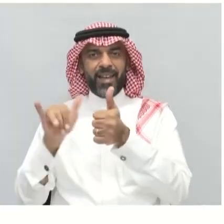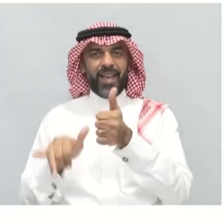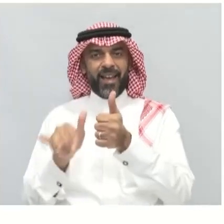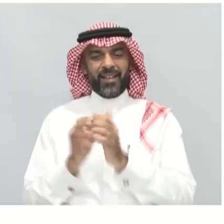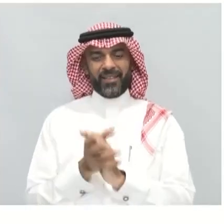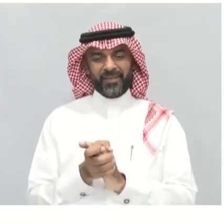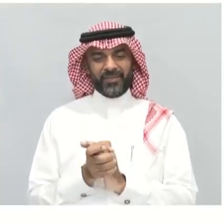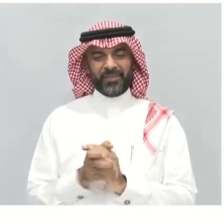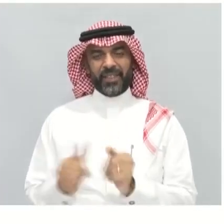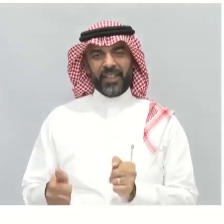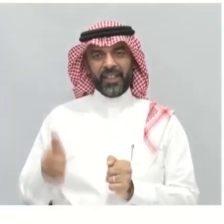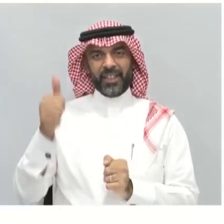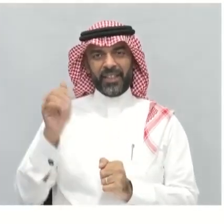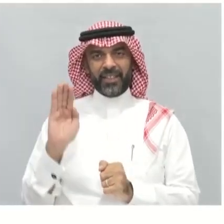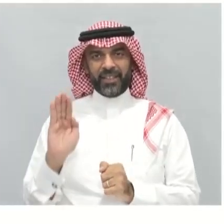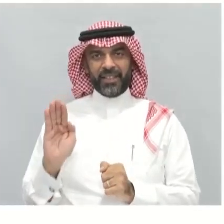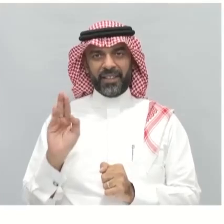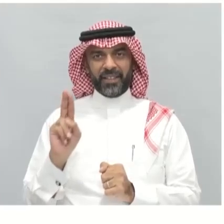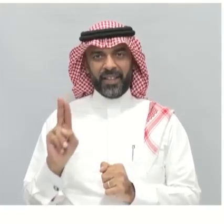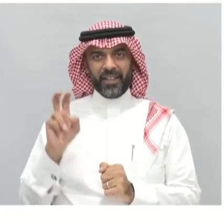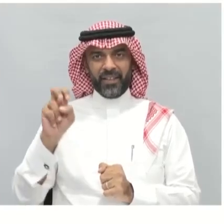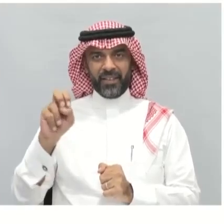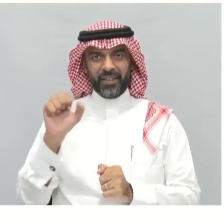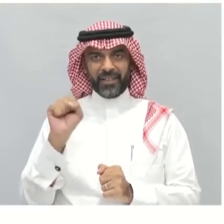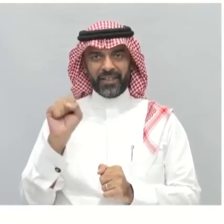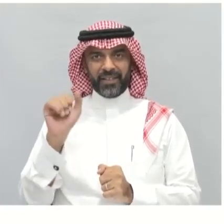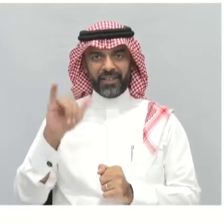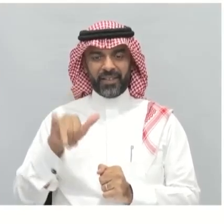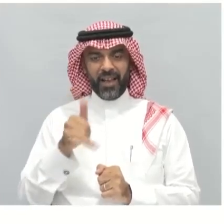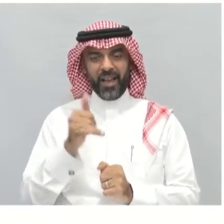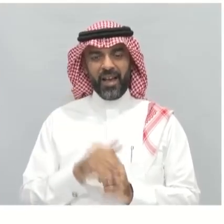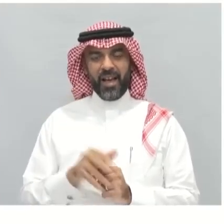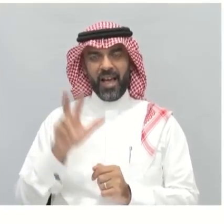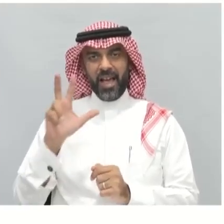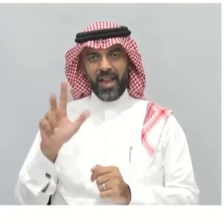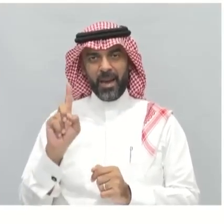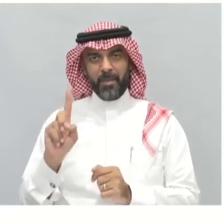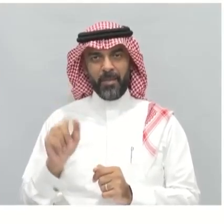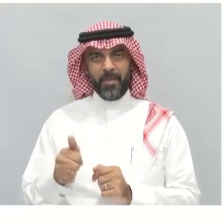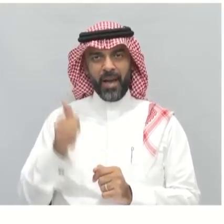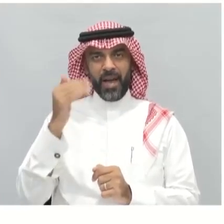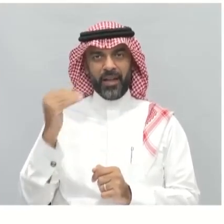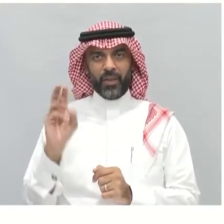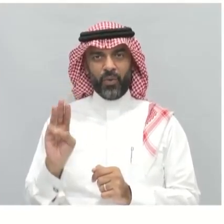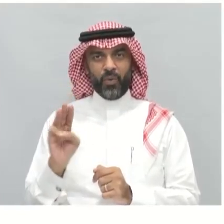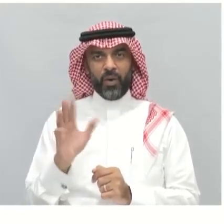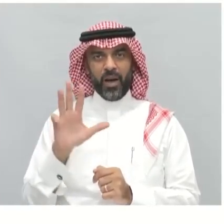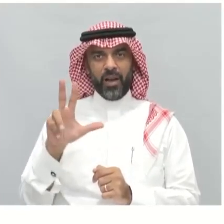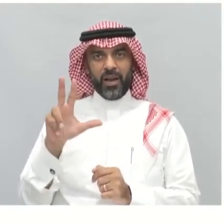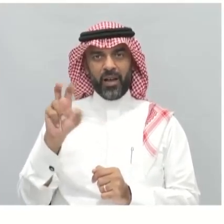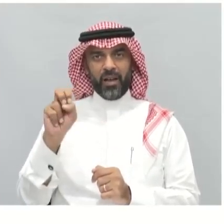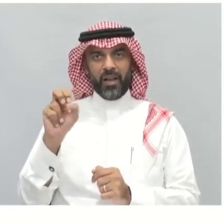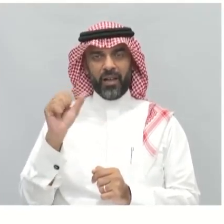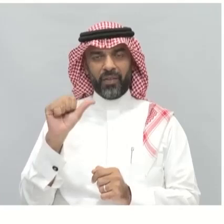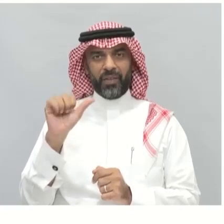الرابعه استقصى الباحث القضيه استقصى الباحث القضيه